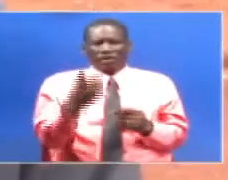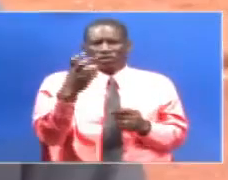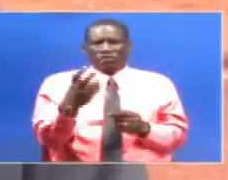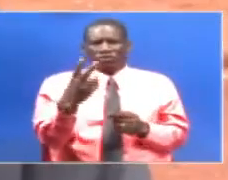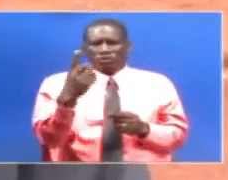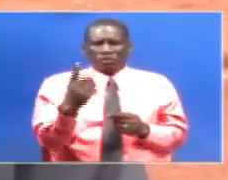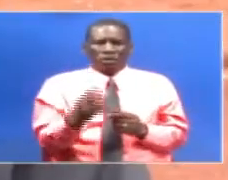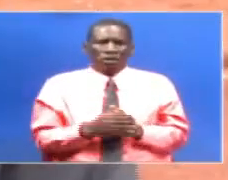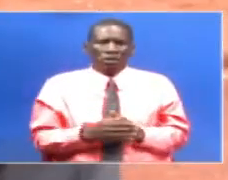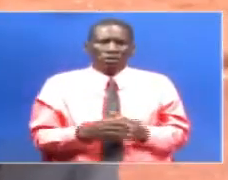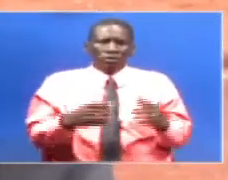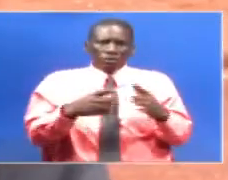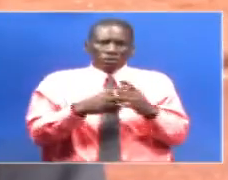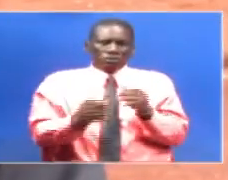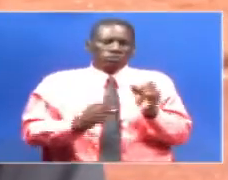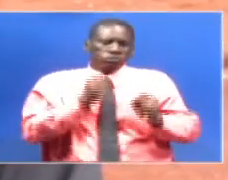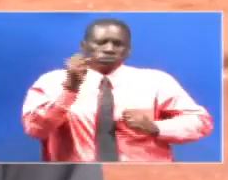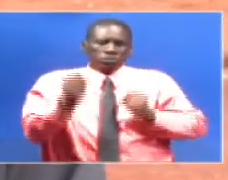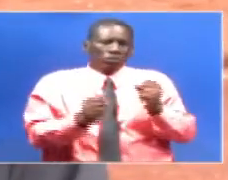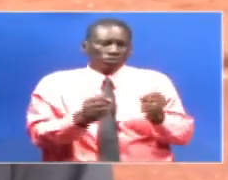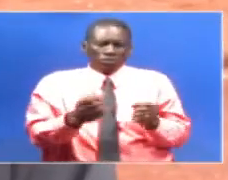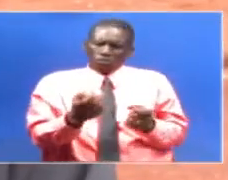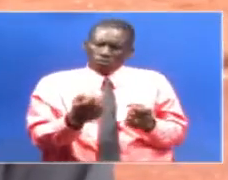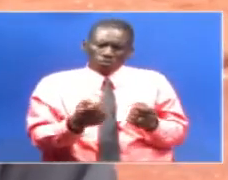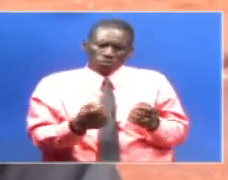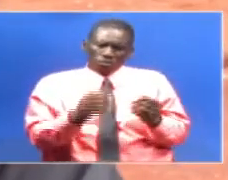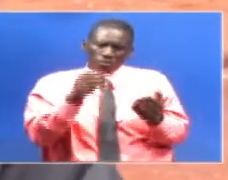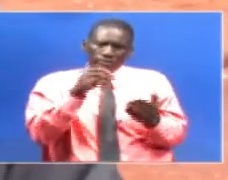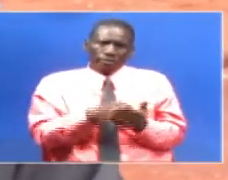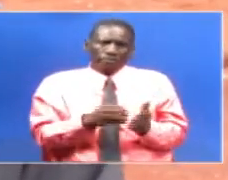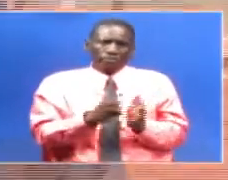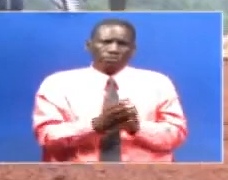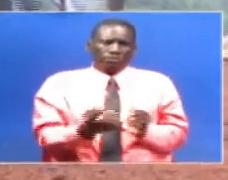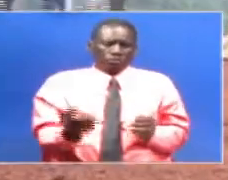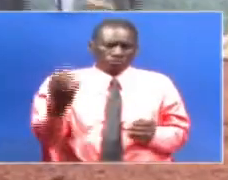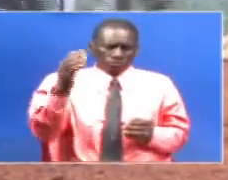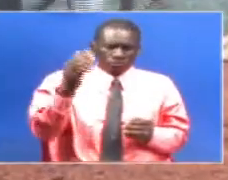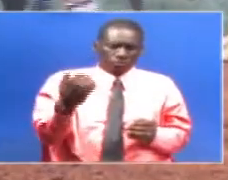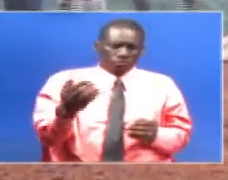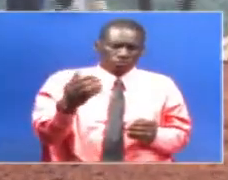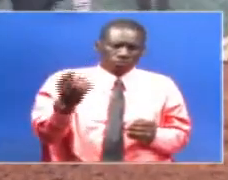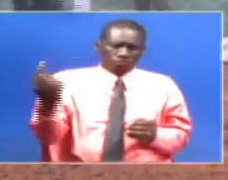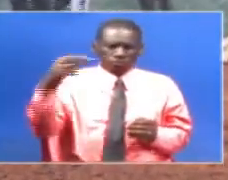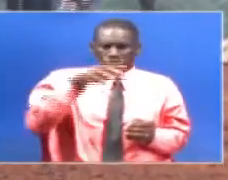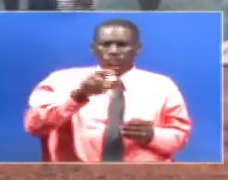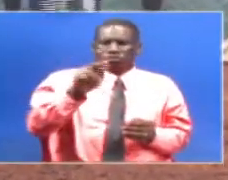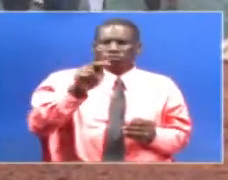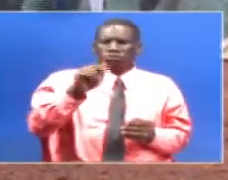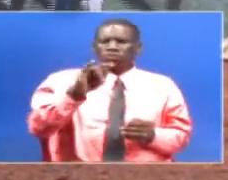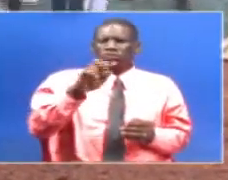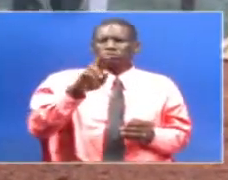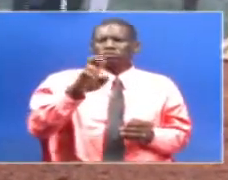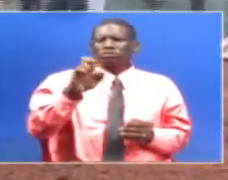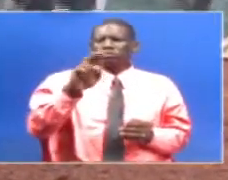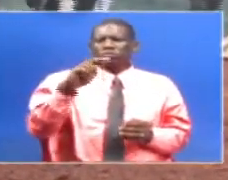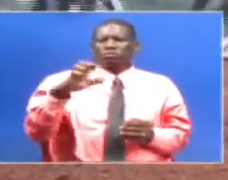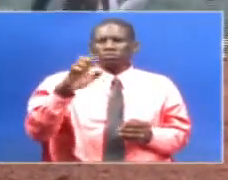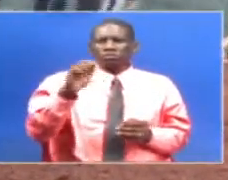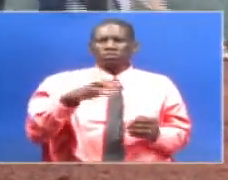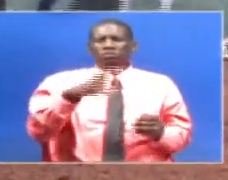2021. Nikaanza kukimbia kidogo kidogo, alafu nikakuja hapa Keringet. Nilikuwa World Championship